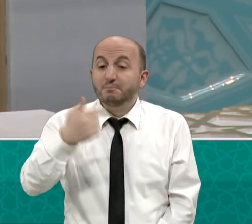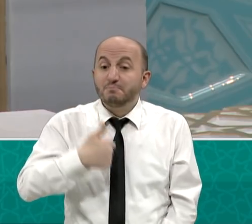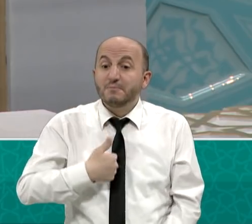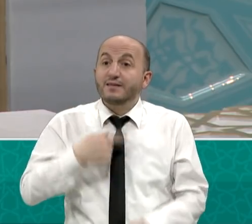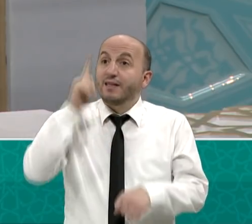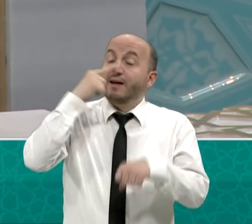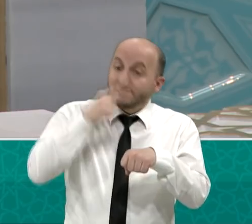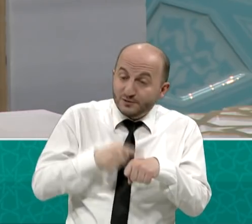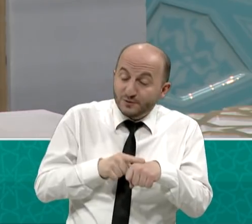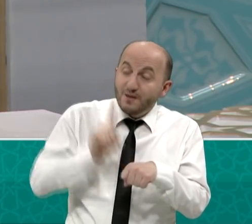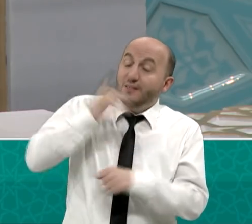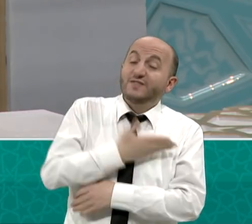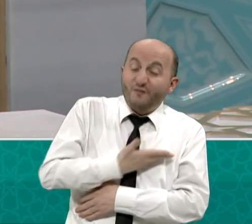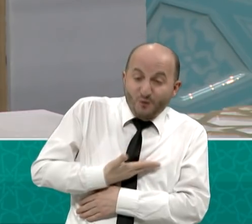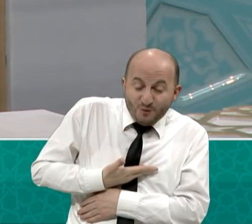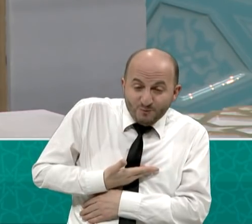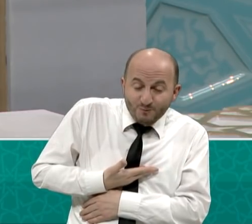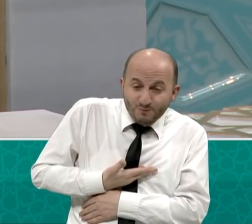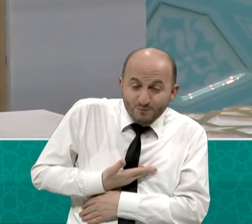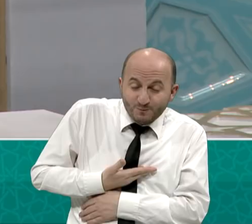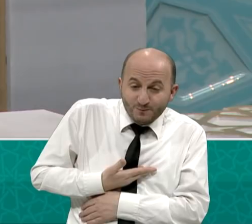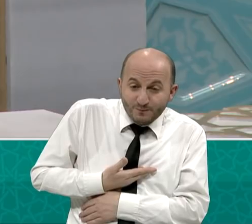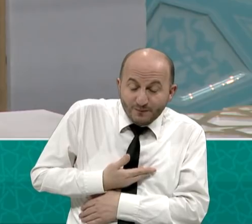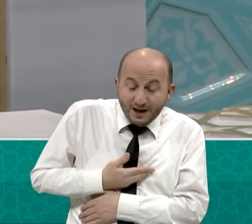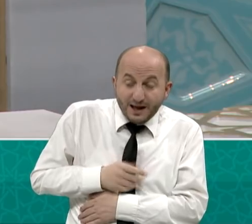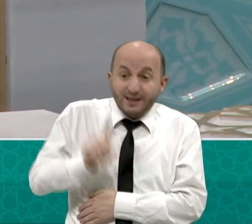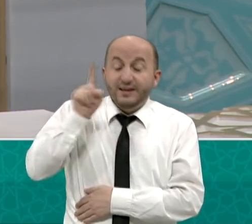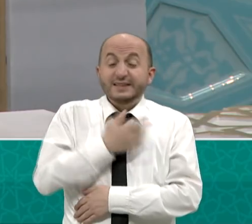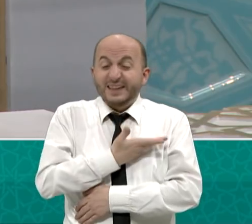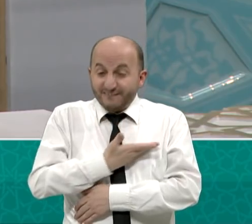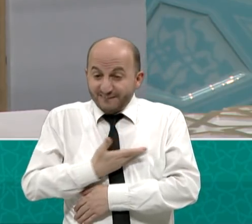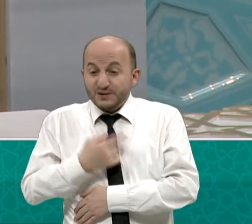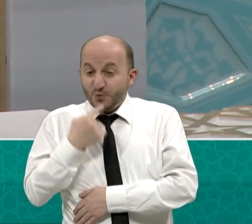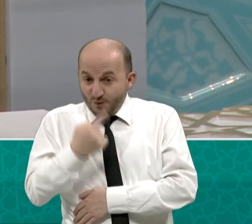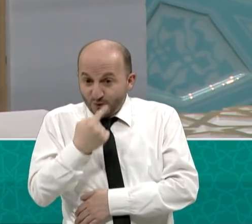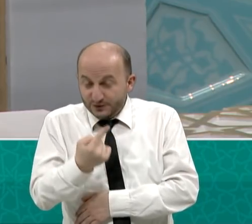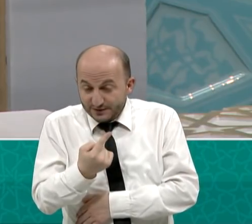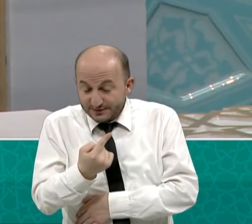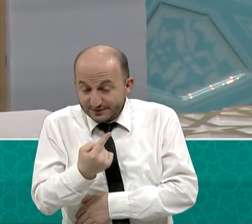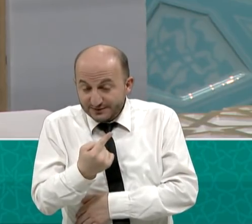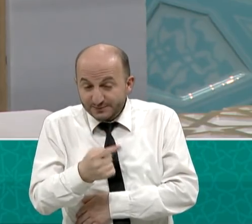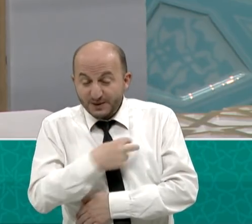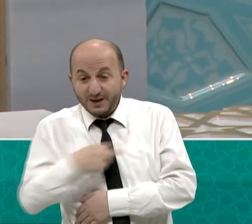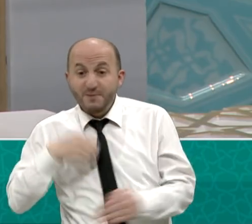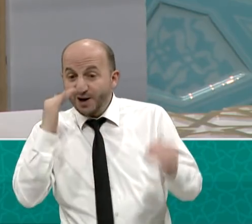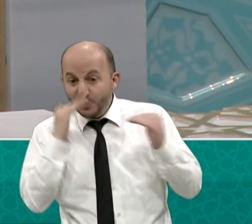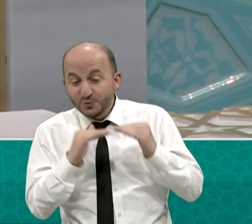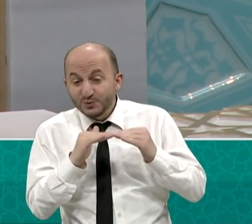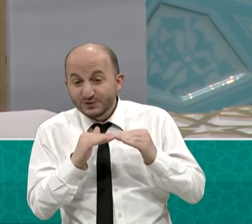ediyorum. Allah'ı seviyorum. Allah'ı sevdiğinizi söylüyorsanız fettebiuni. Bana tabi olunuz